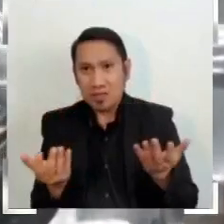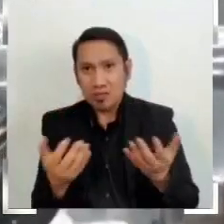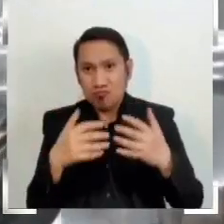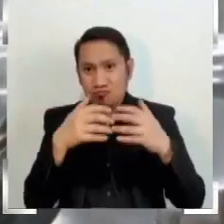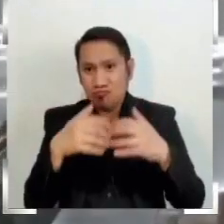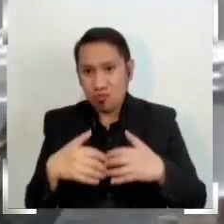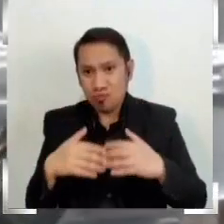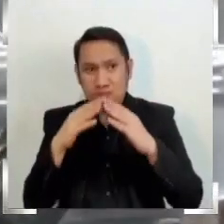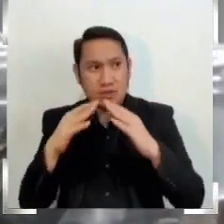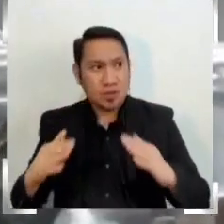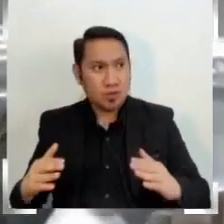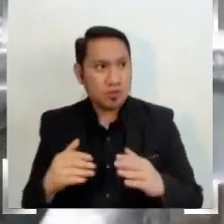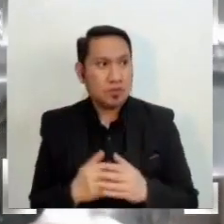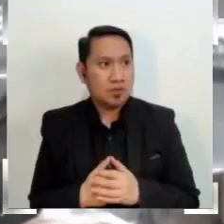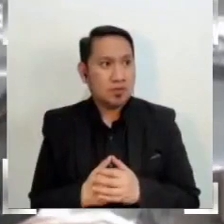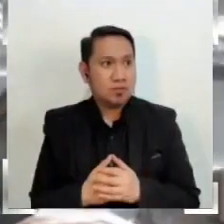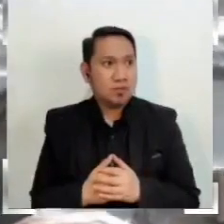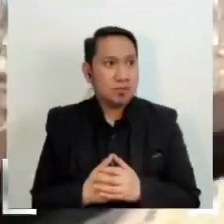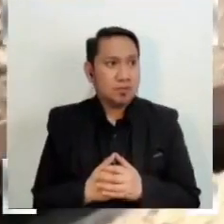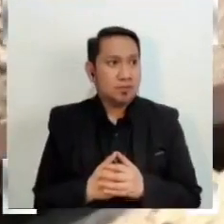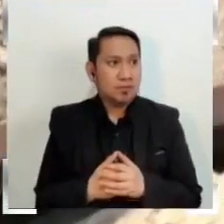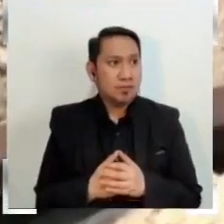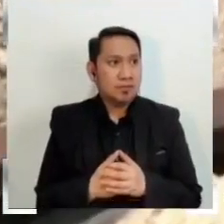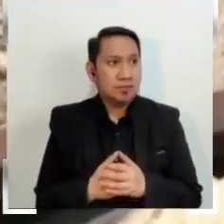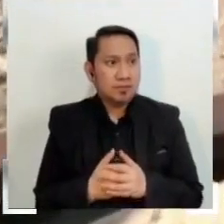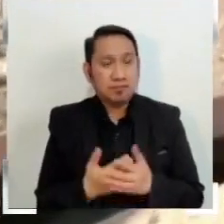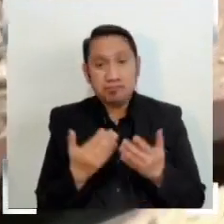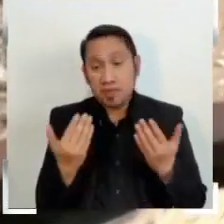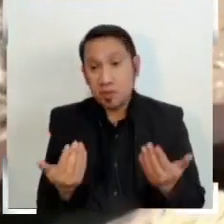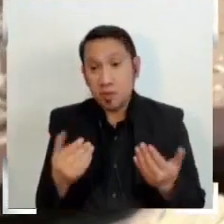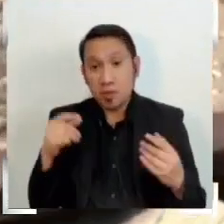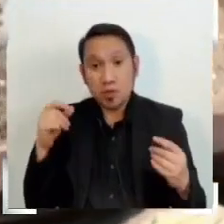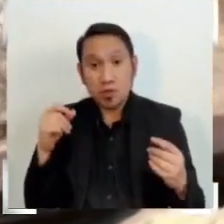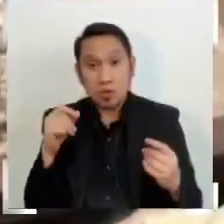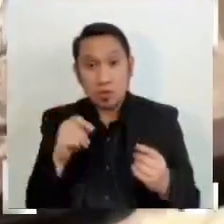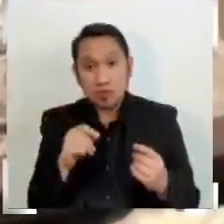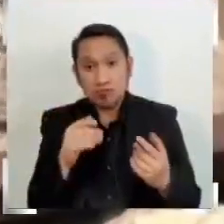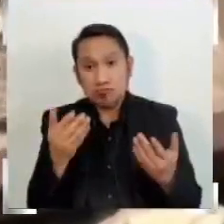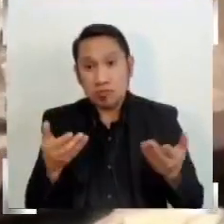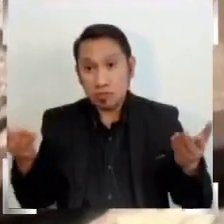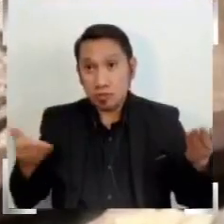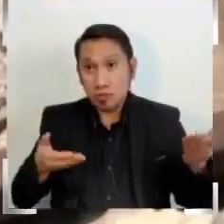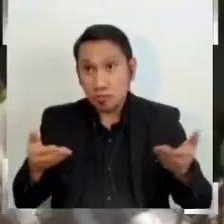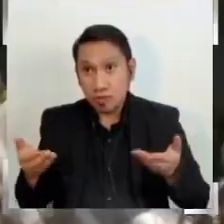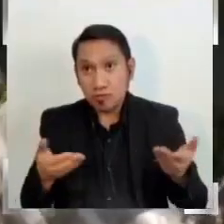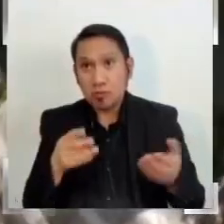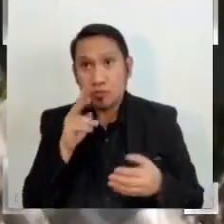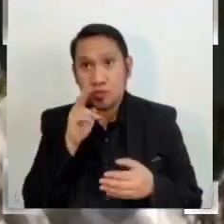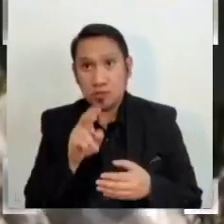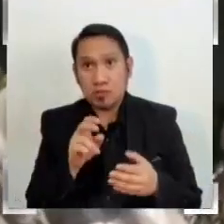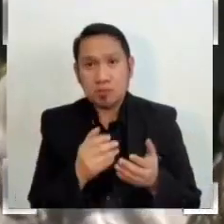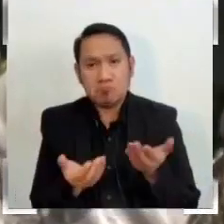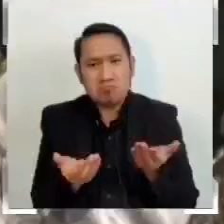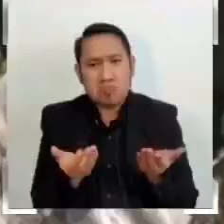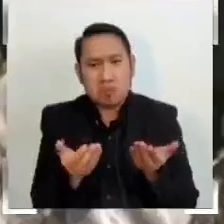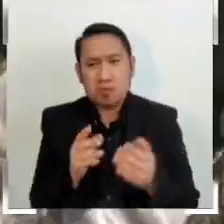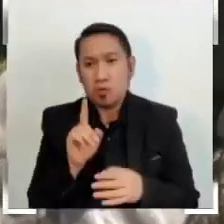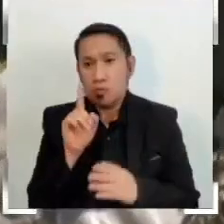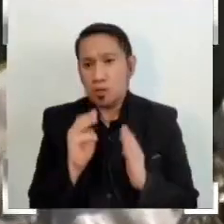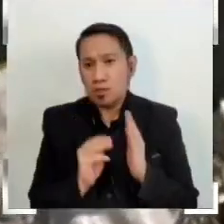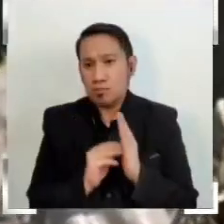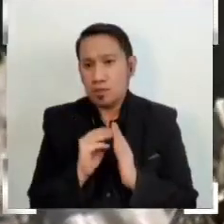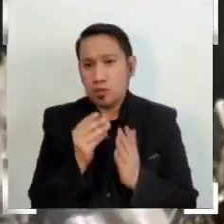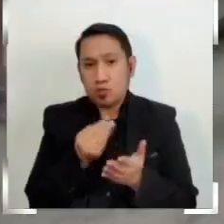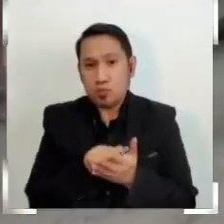investigation. Although na naman ito na ang point of origin, no, ito, invite pa ito sa mga witnesses. Aabot sa mahigit 1,000,000 piso ang